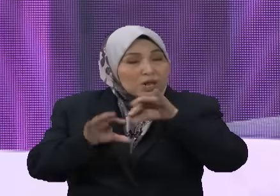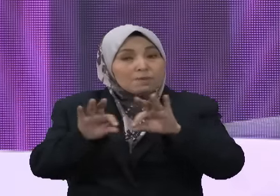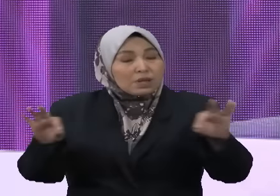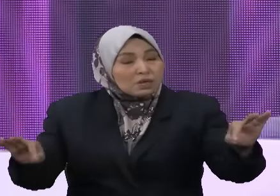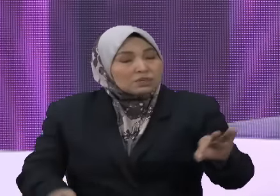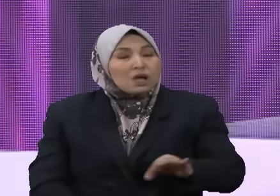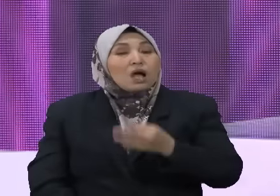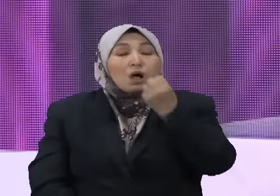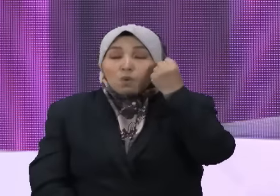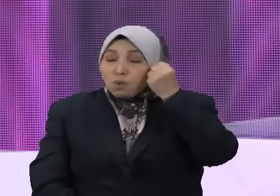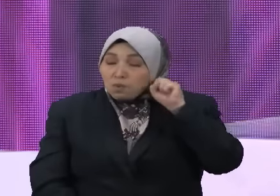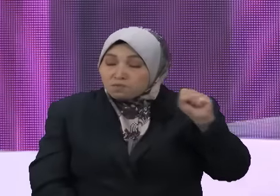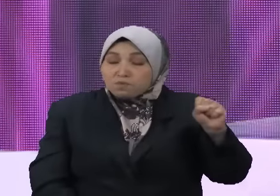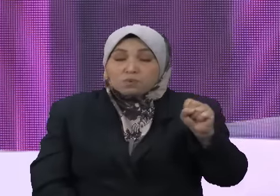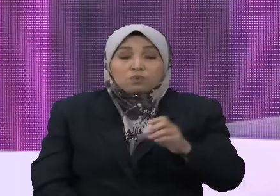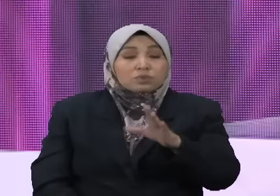kafaru Billah